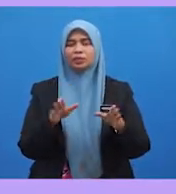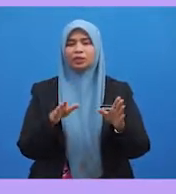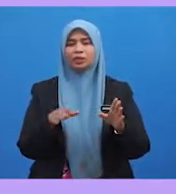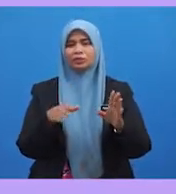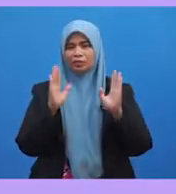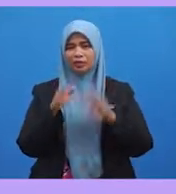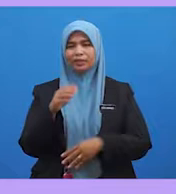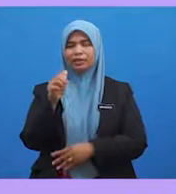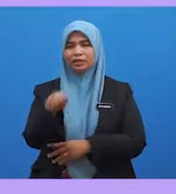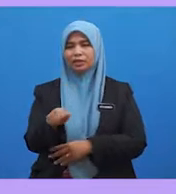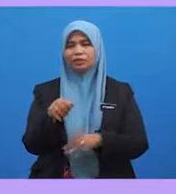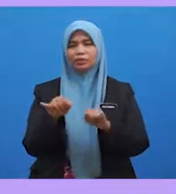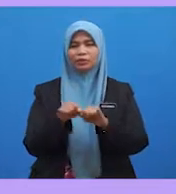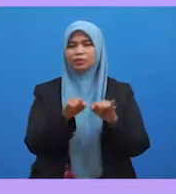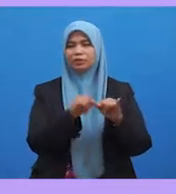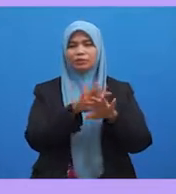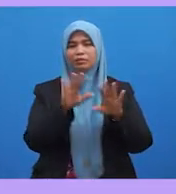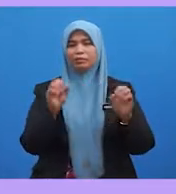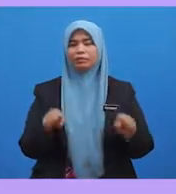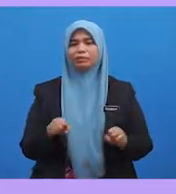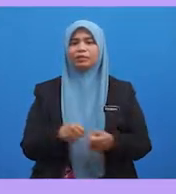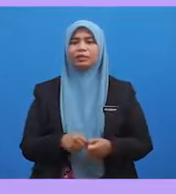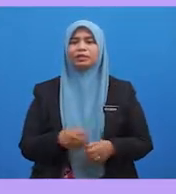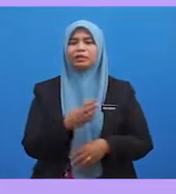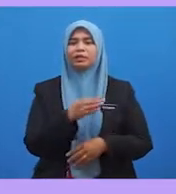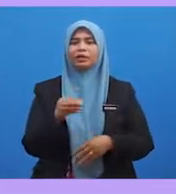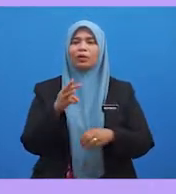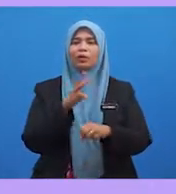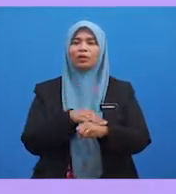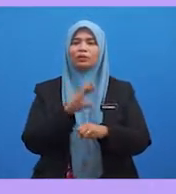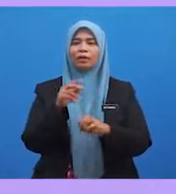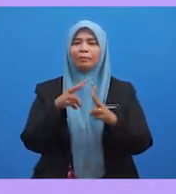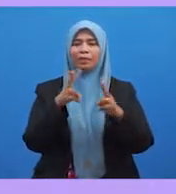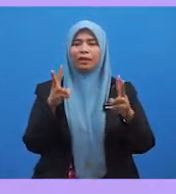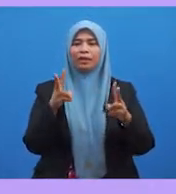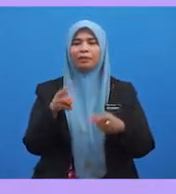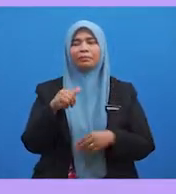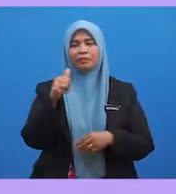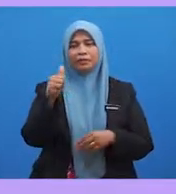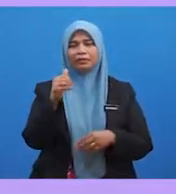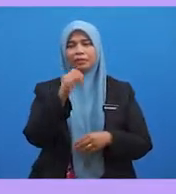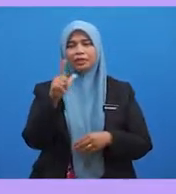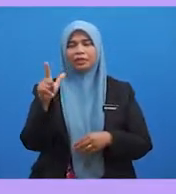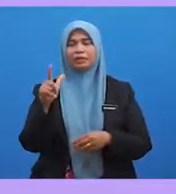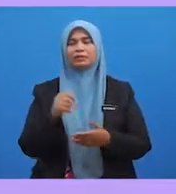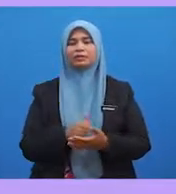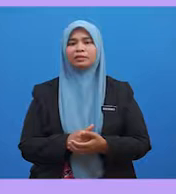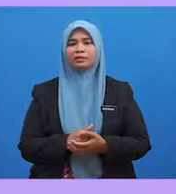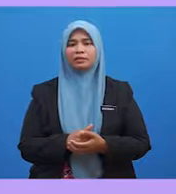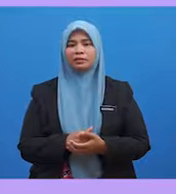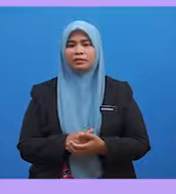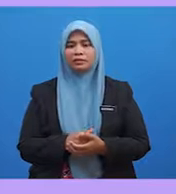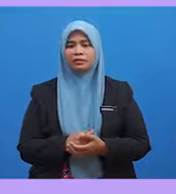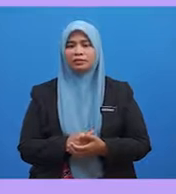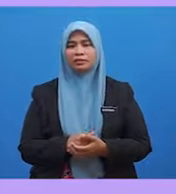dan ketika sesudah solat fardu asar. Dan waktu paling afdal,